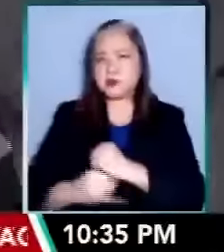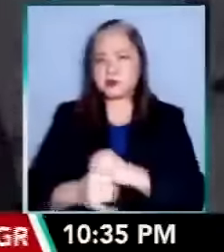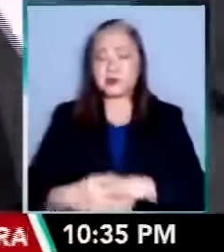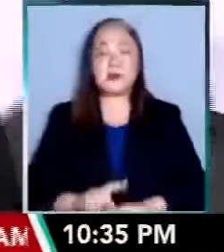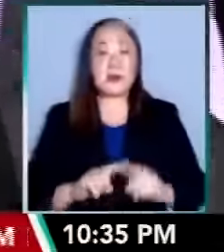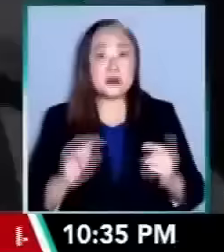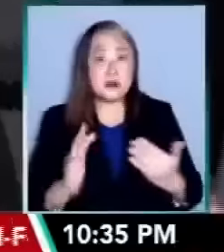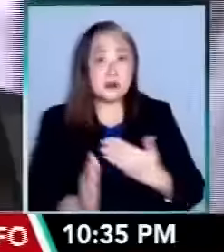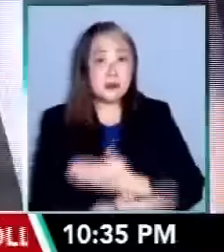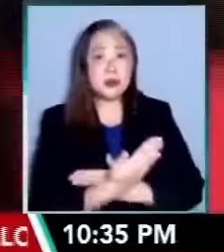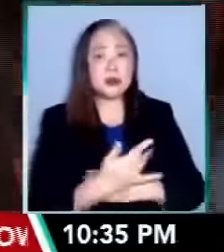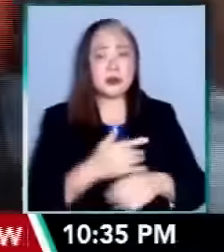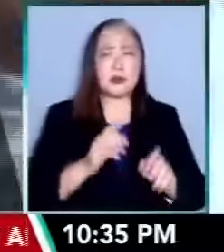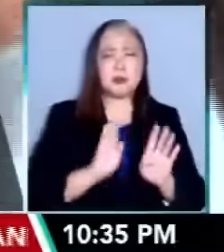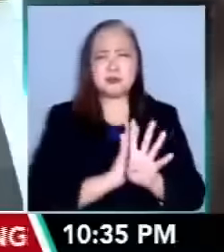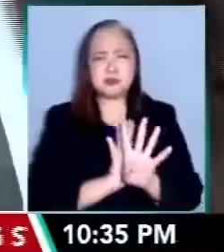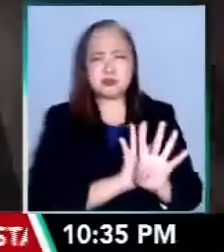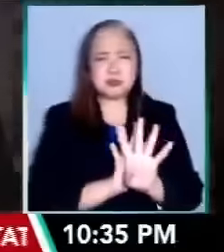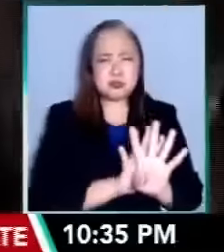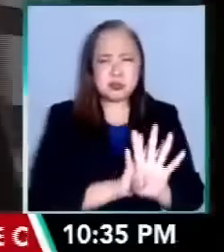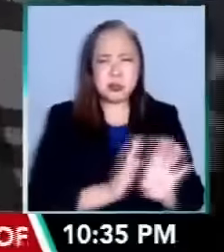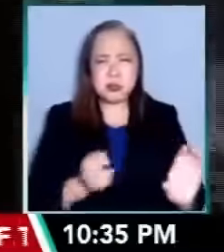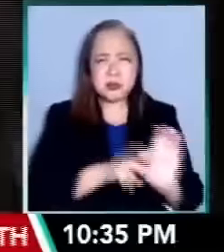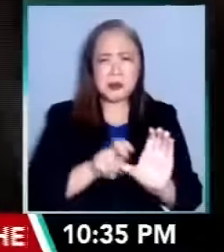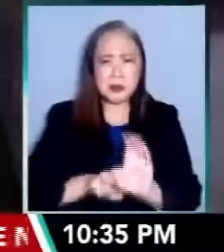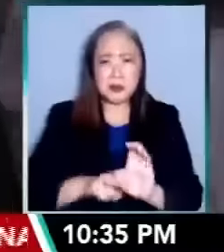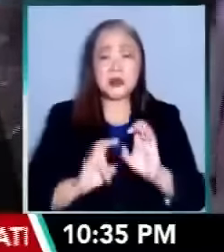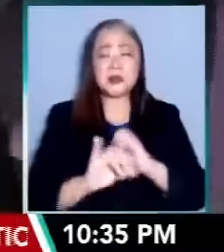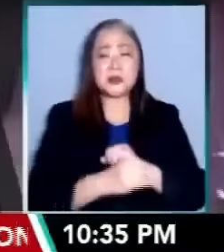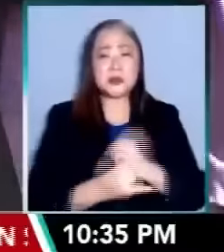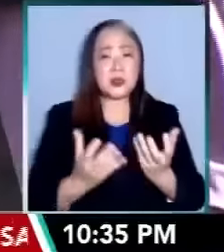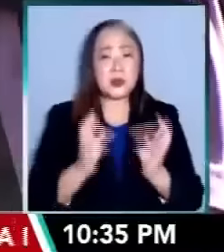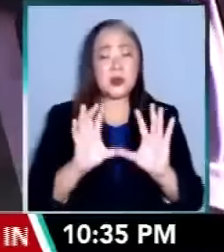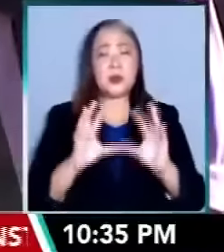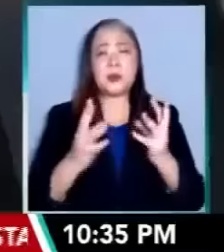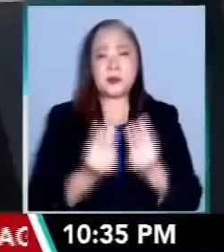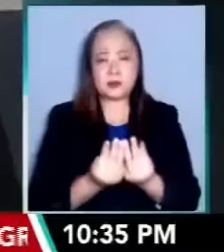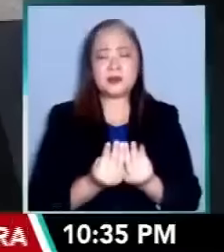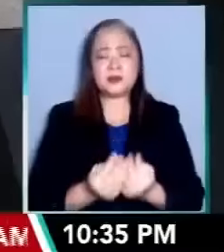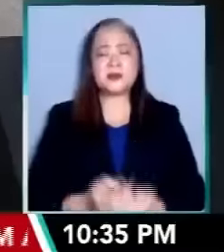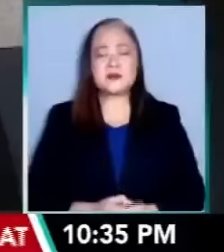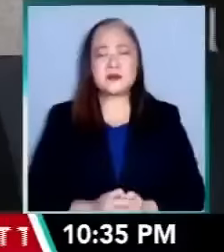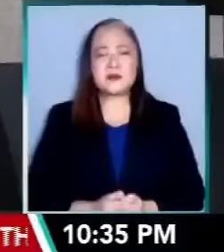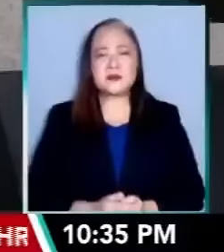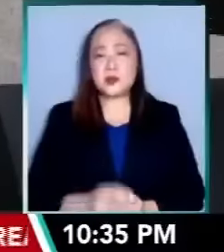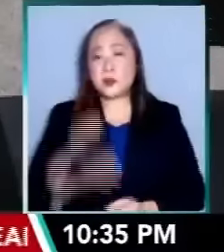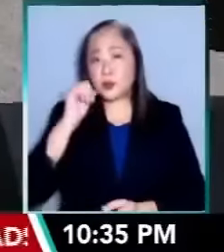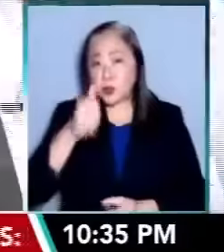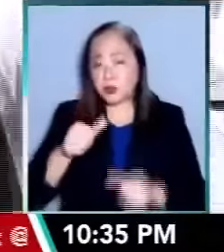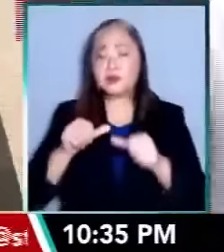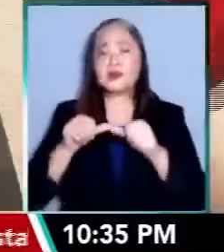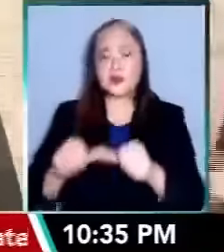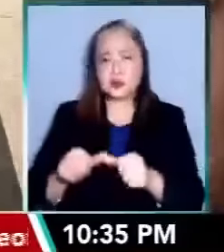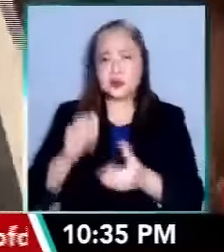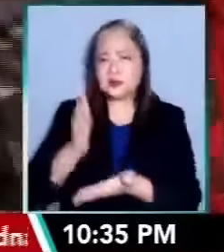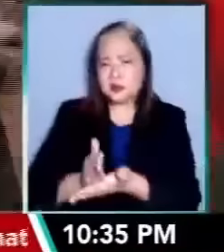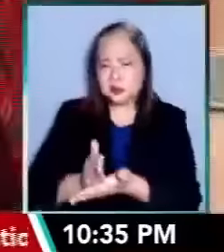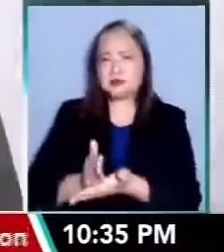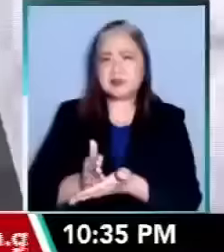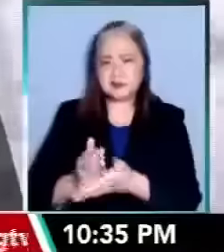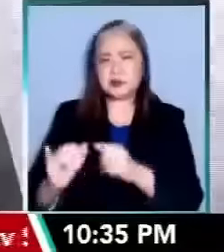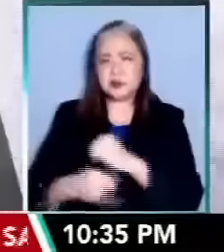jeep ang mga pasahero sa Commonwealth Avenue sa Quezon City. Tuloy pa rin daw bukas ang ikalawang araw ng tigil pasada kahit nagpulong na ang